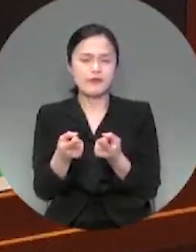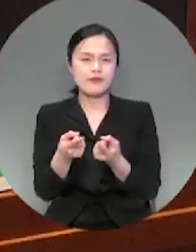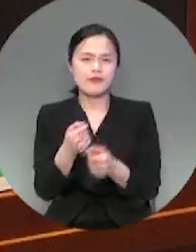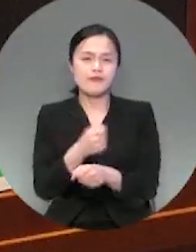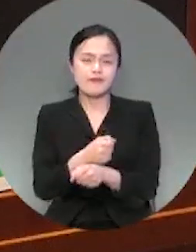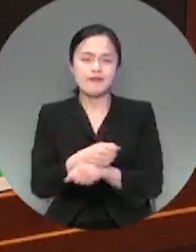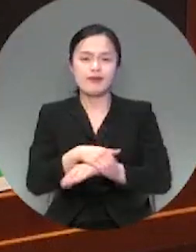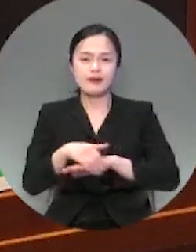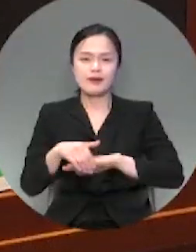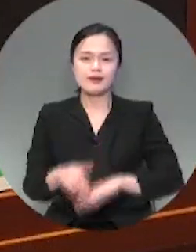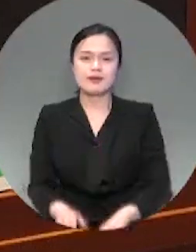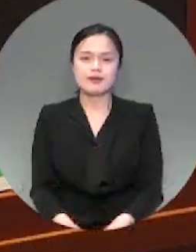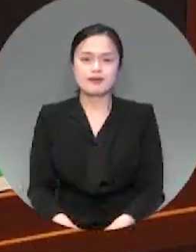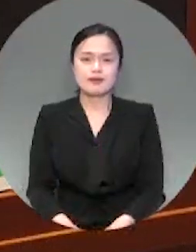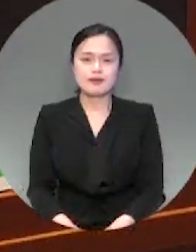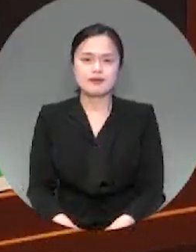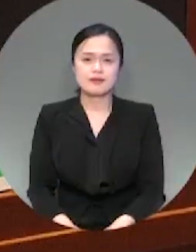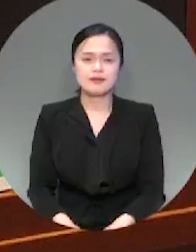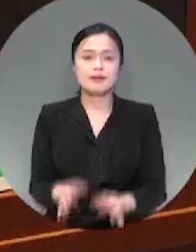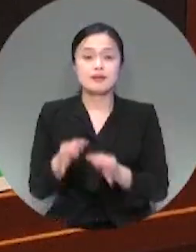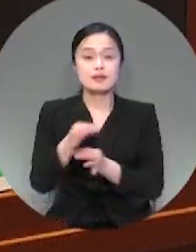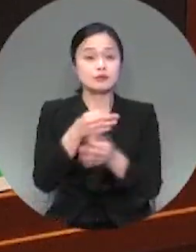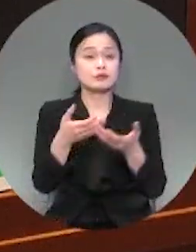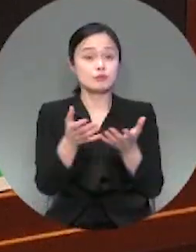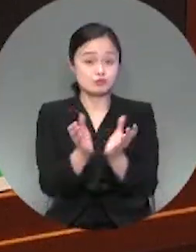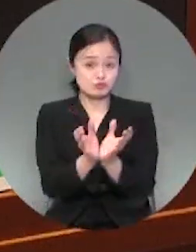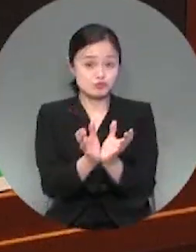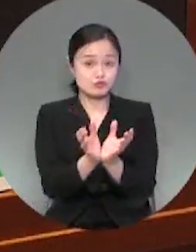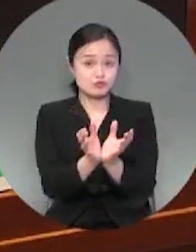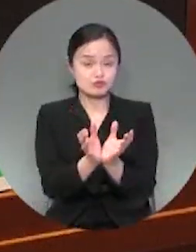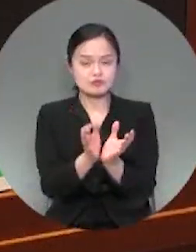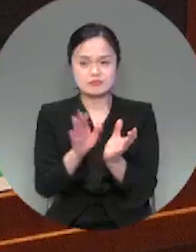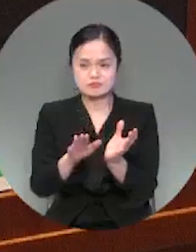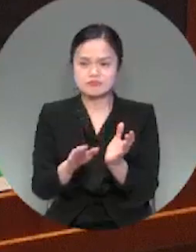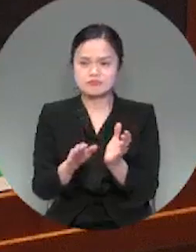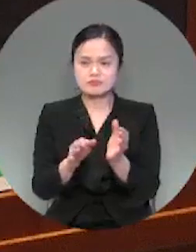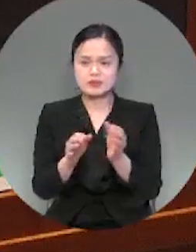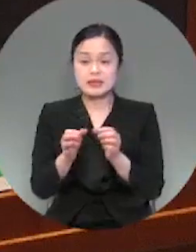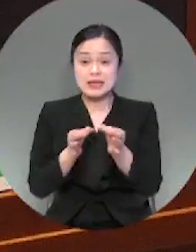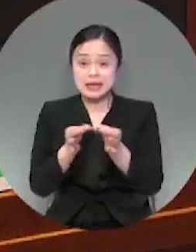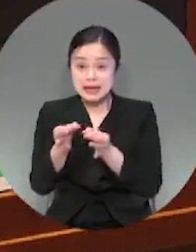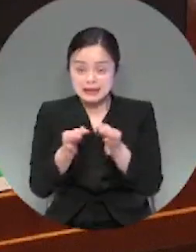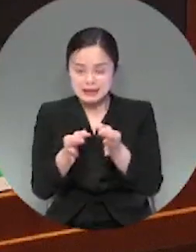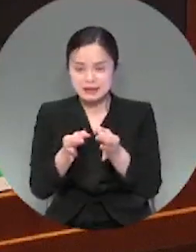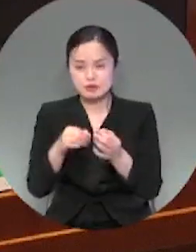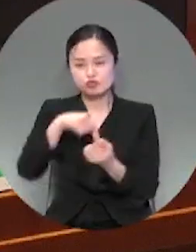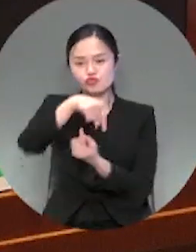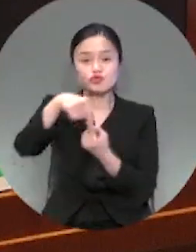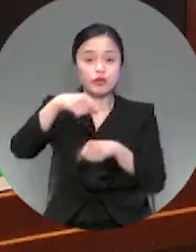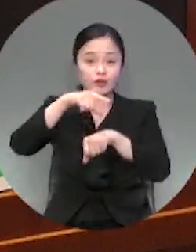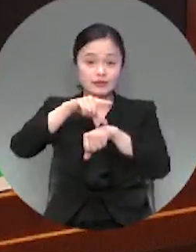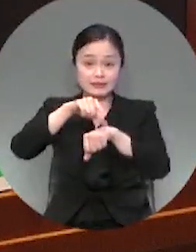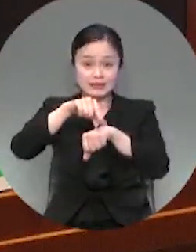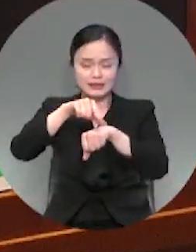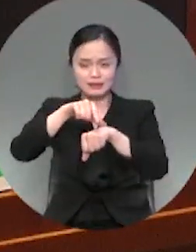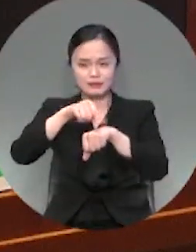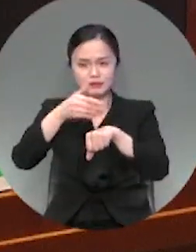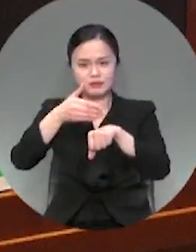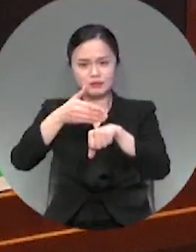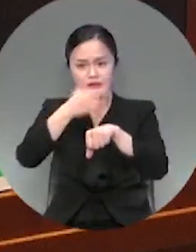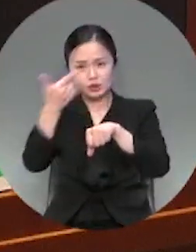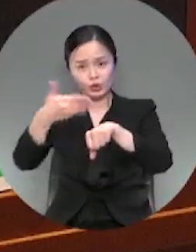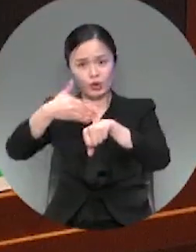저 이쪽 경제부처라든가 이런 쪽에서는 계속 시간 제한을 푸는 것이 가장 제1선이라고 얘기하지만은 이제 방역